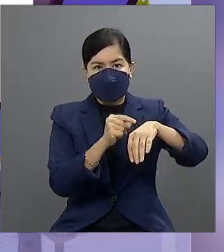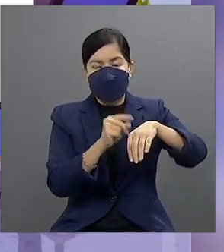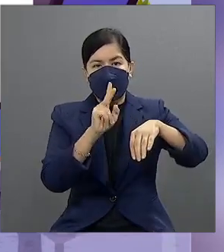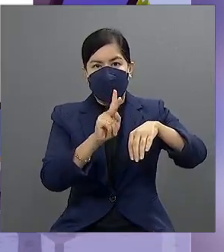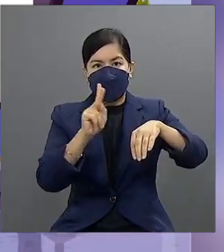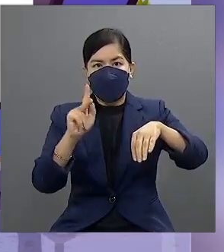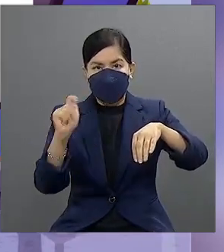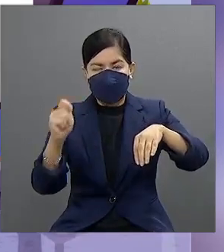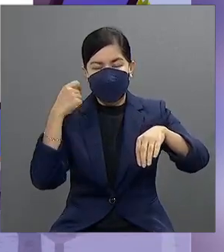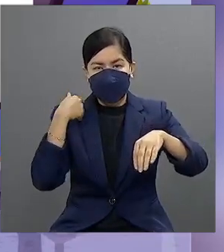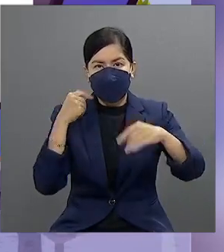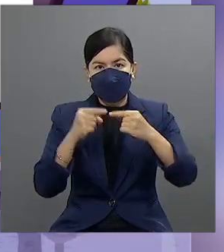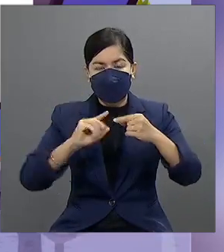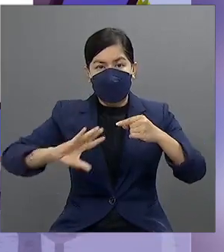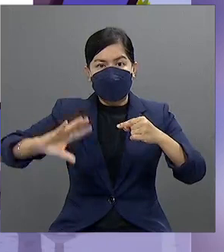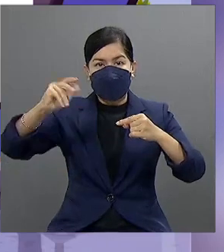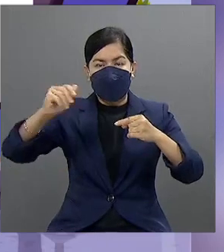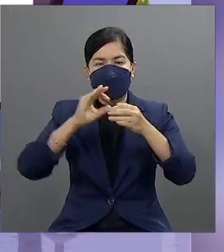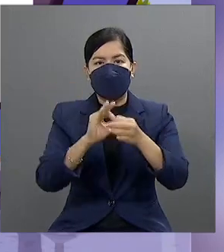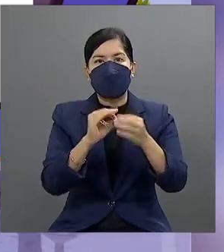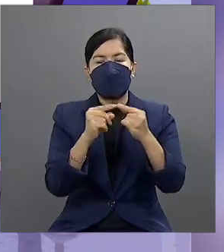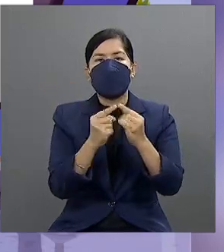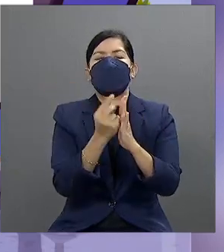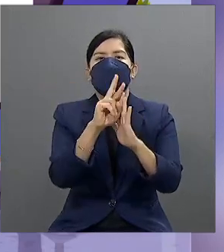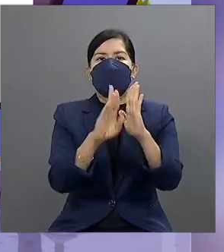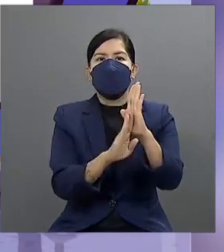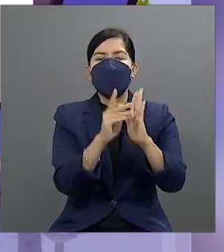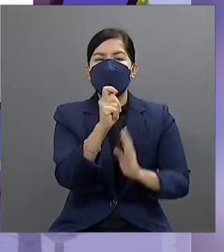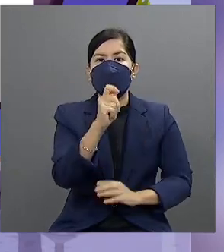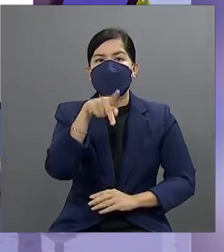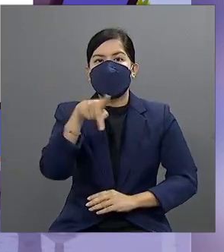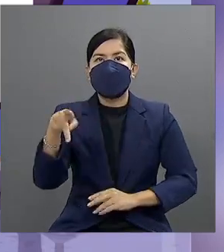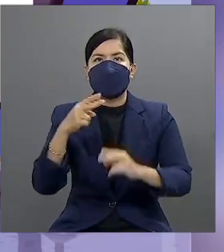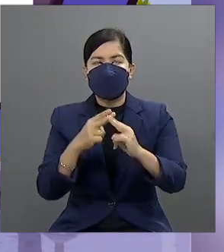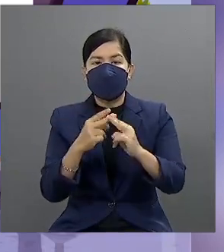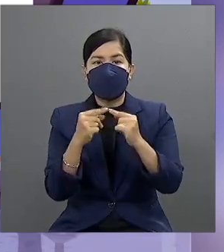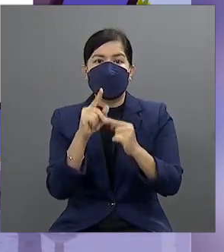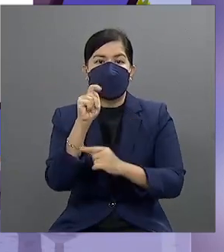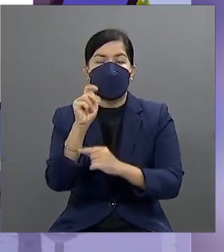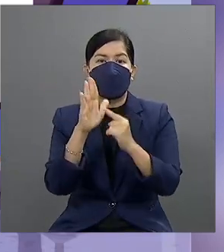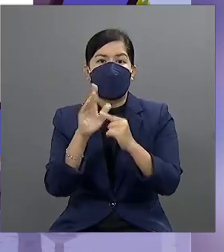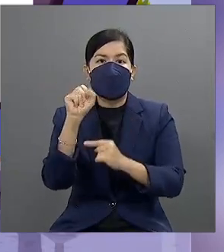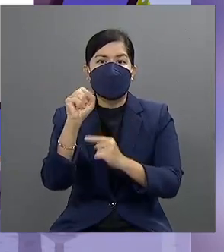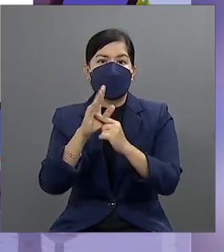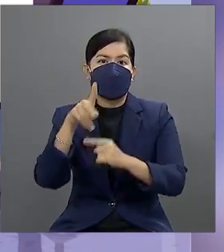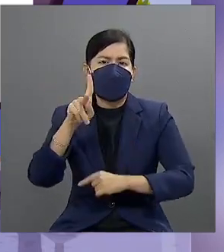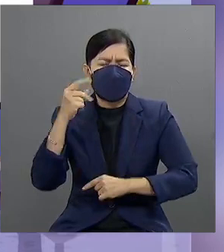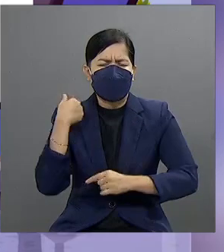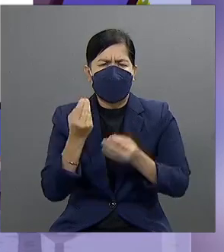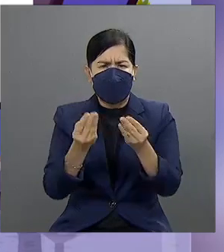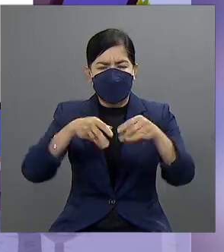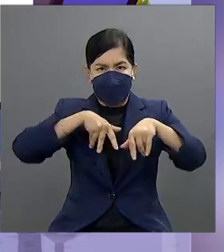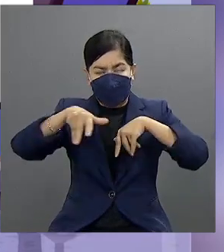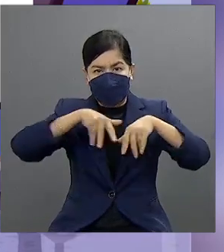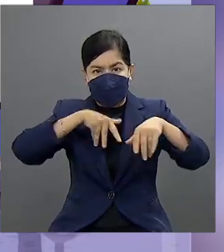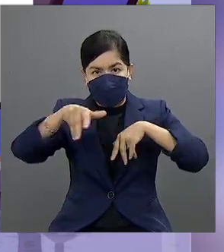พัฒนาและปรับปรุงแอปพลิเคชันตาสับปะรดเพื่อเป็นช่องทางให้ประชาชนได้เข้ามามีส่วนร่วมในการป้องปร